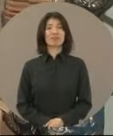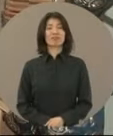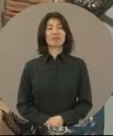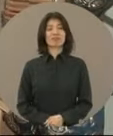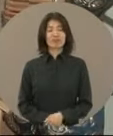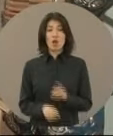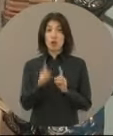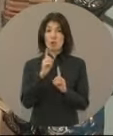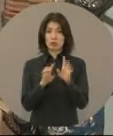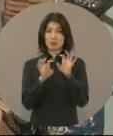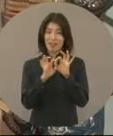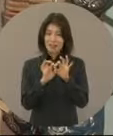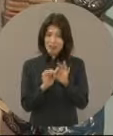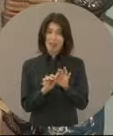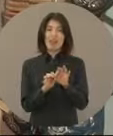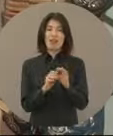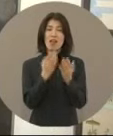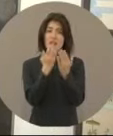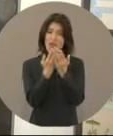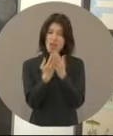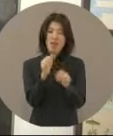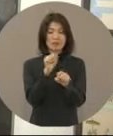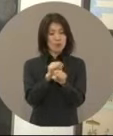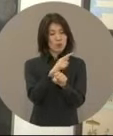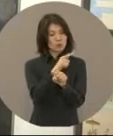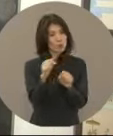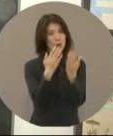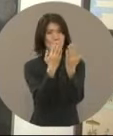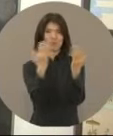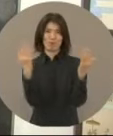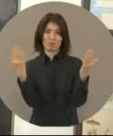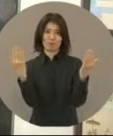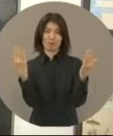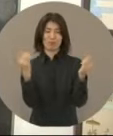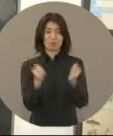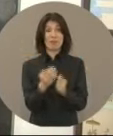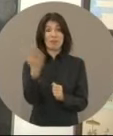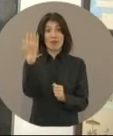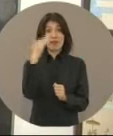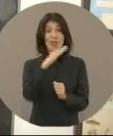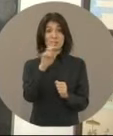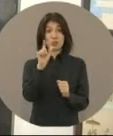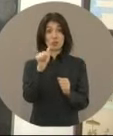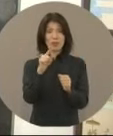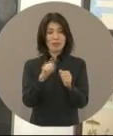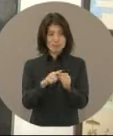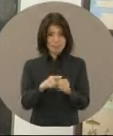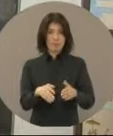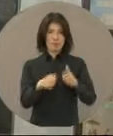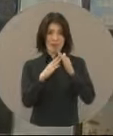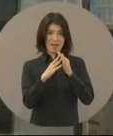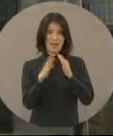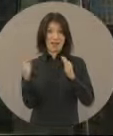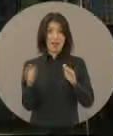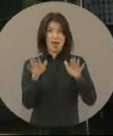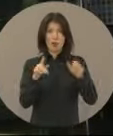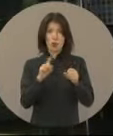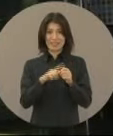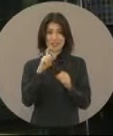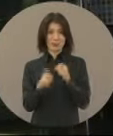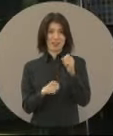川越祭りに関する資料や歴史が紹介されています。平成15年に開館し、今年で